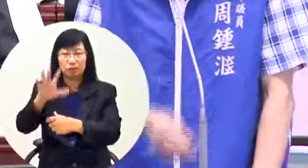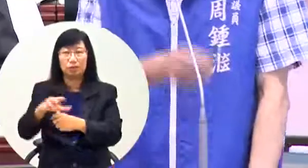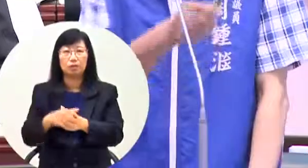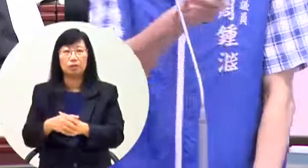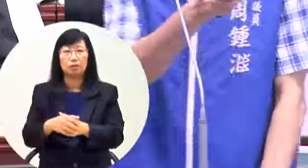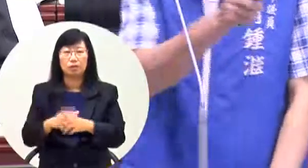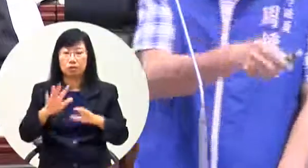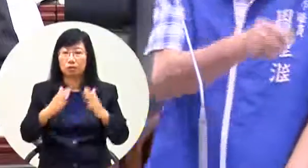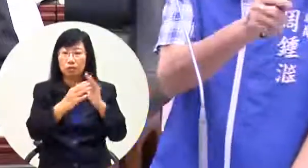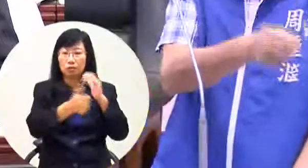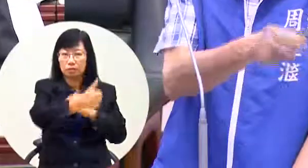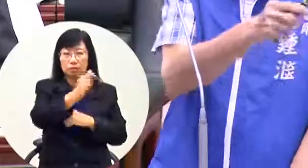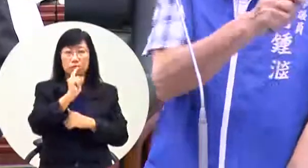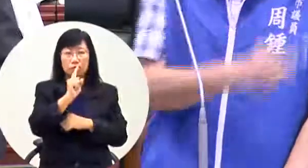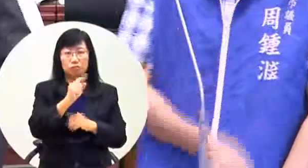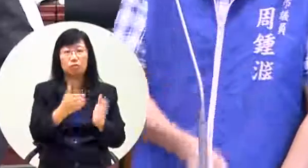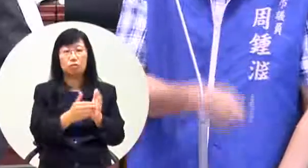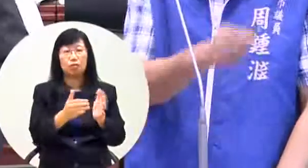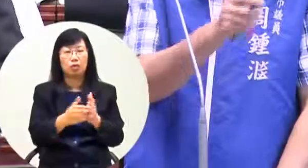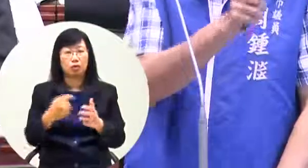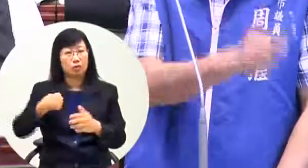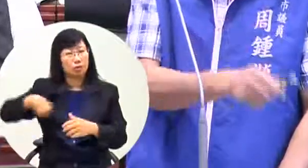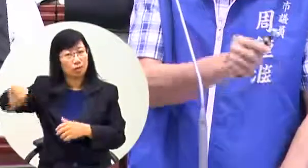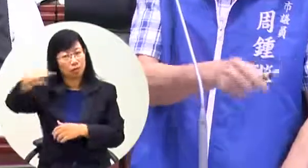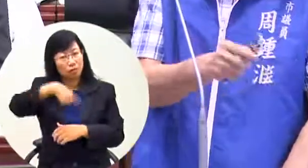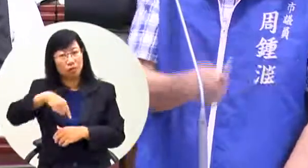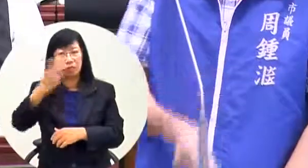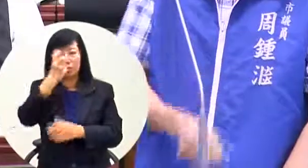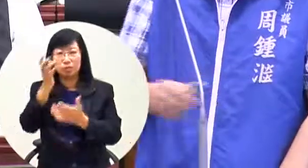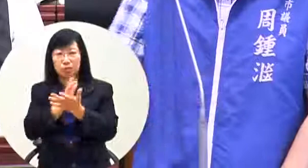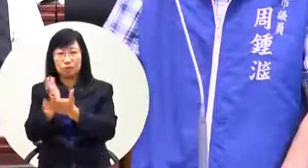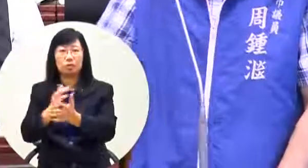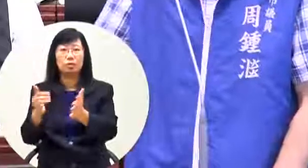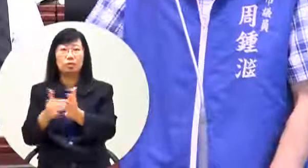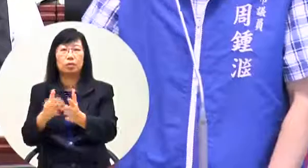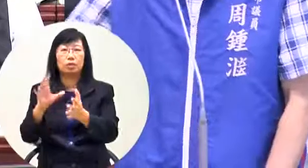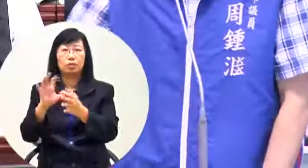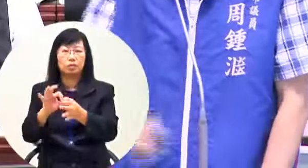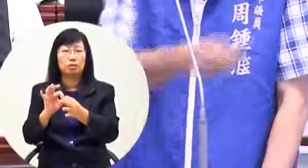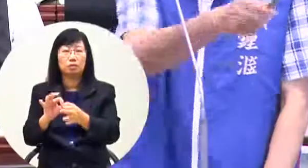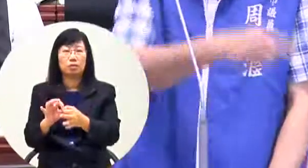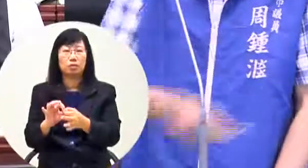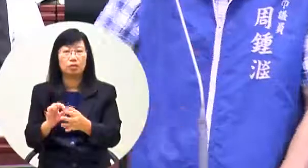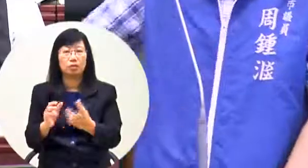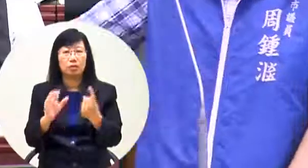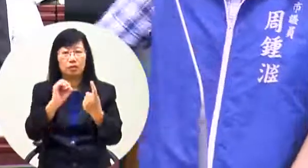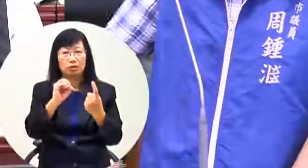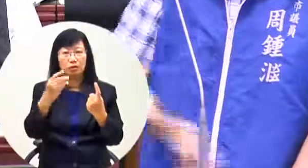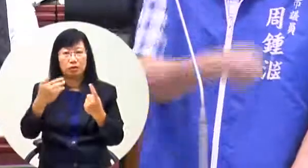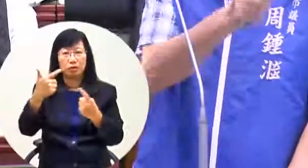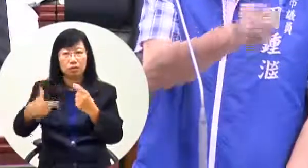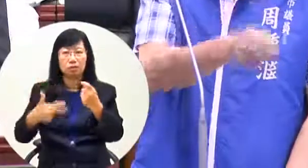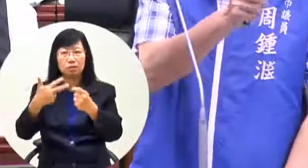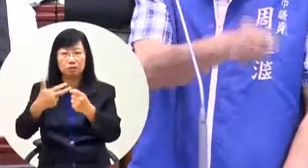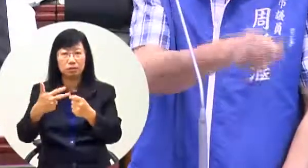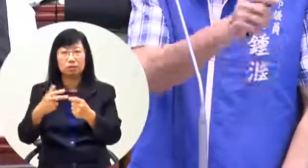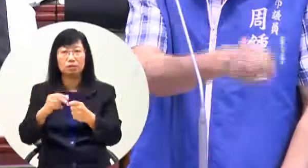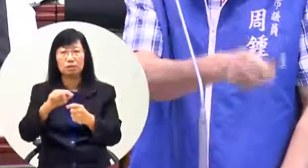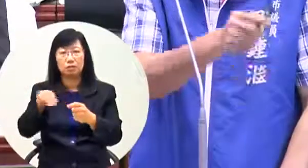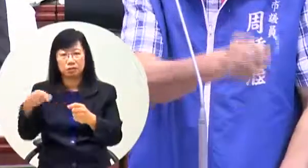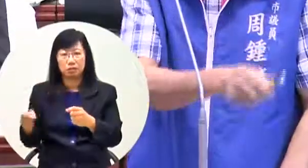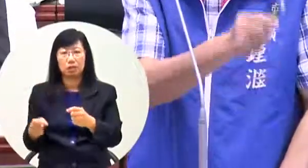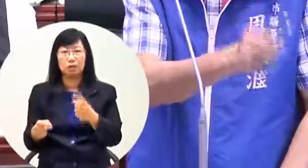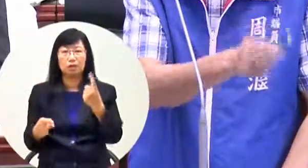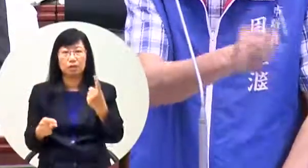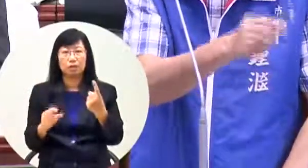了。南子国小已经把从107年到111、112年5-6年来，未来的人